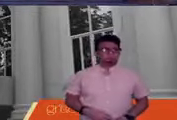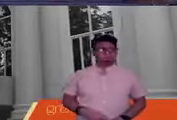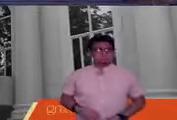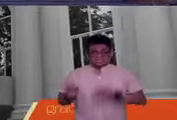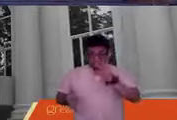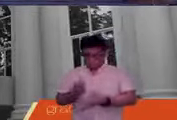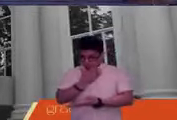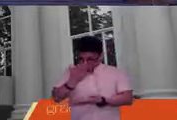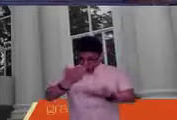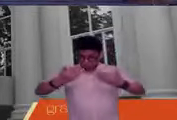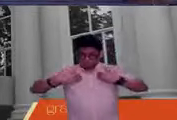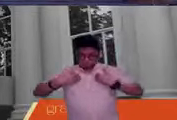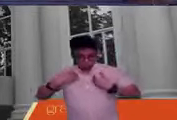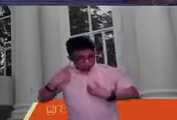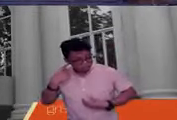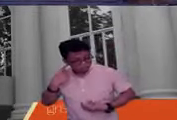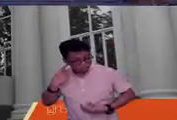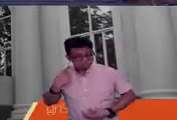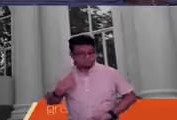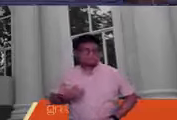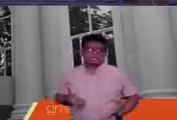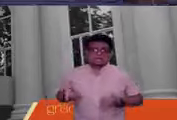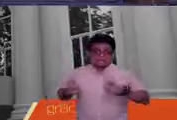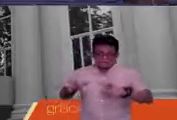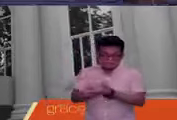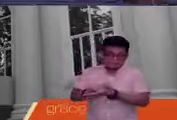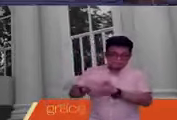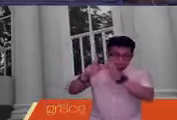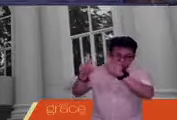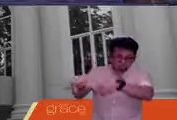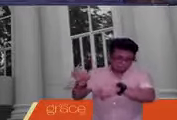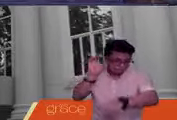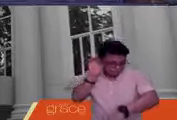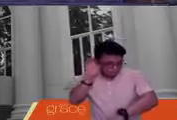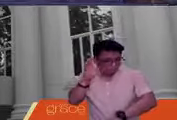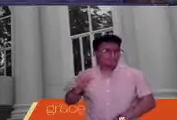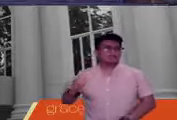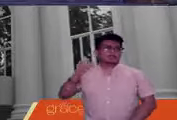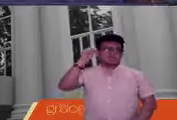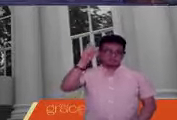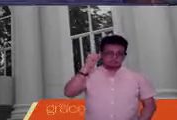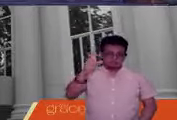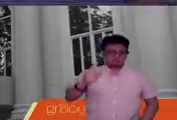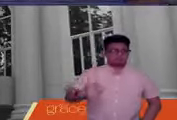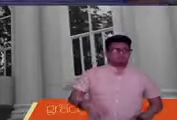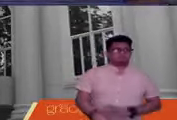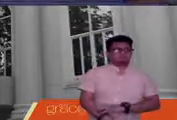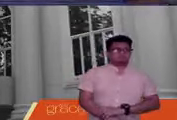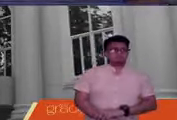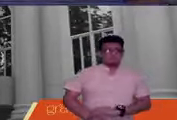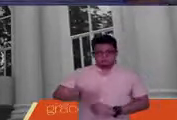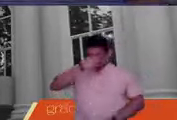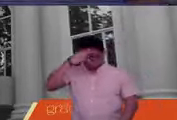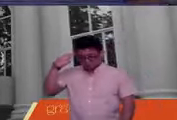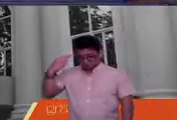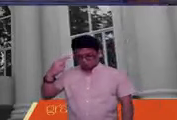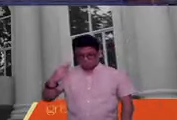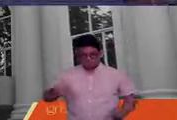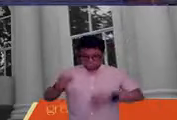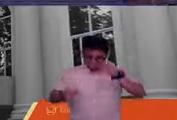any man have ears, let him hear and understand. Hear and understand.